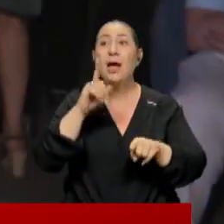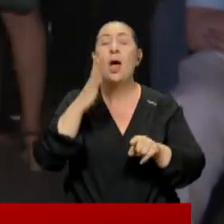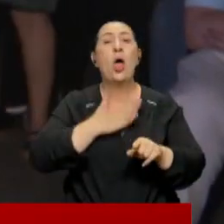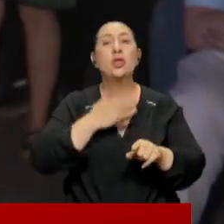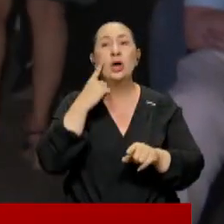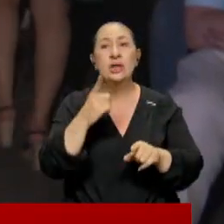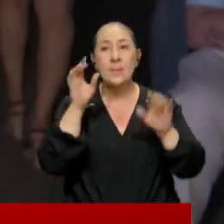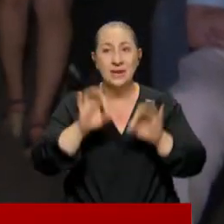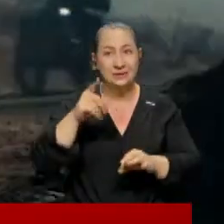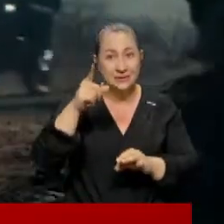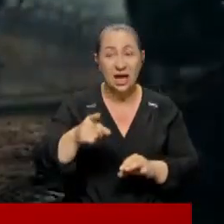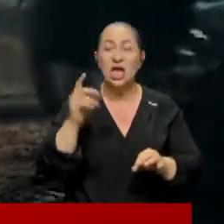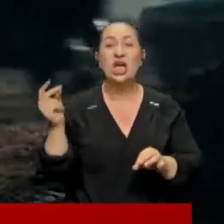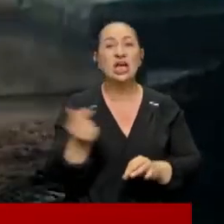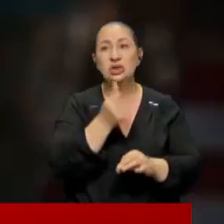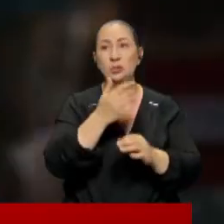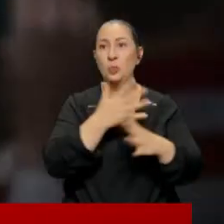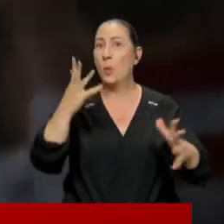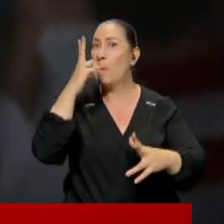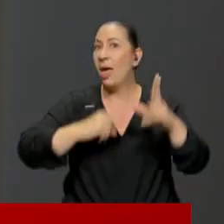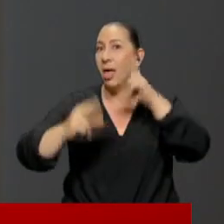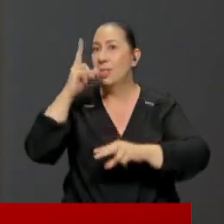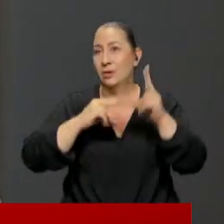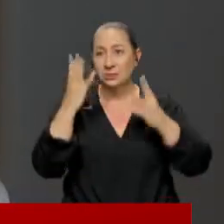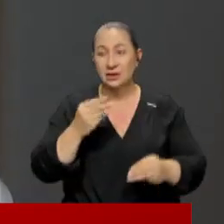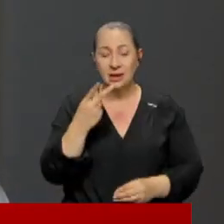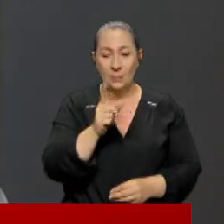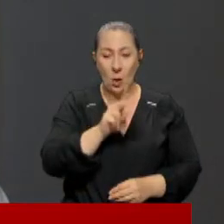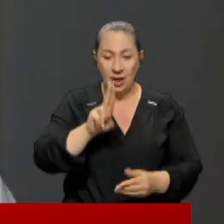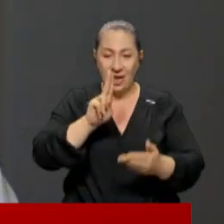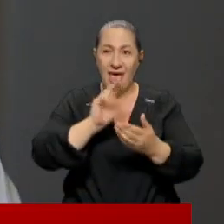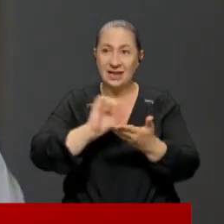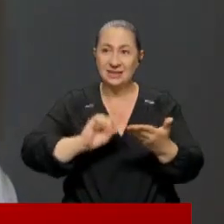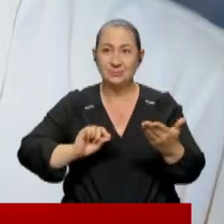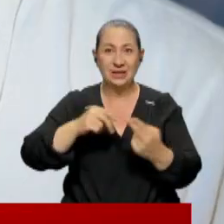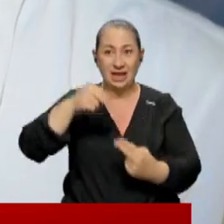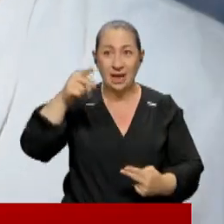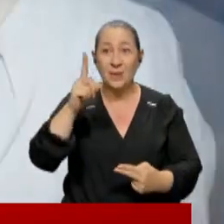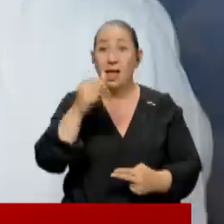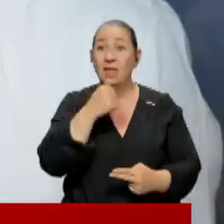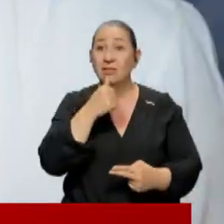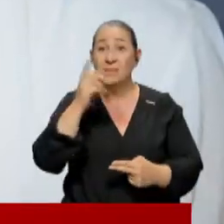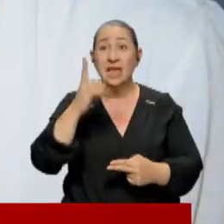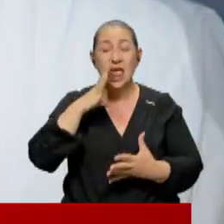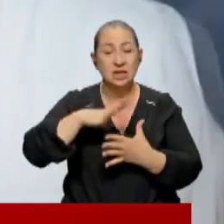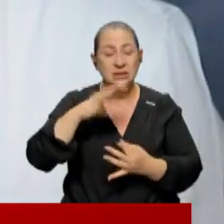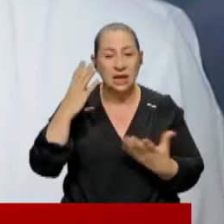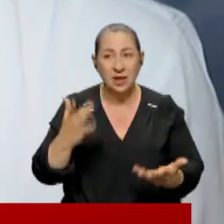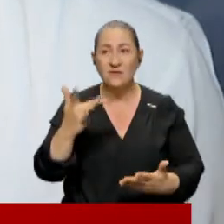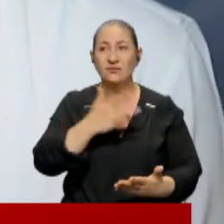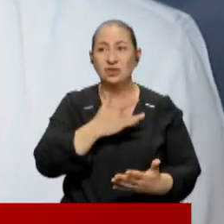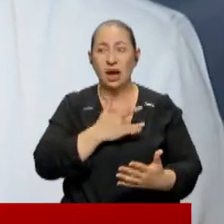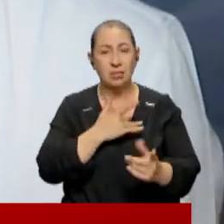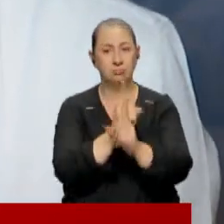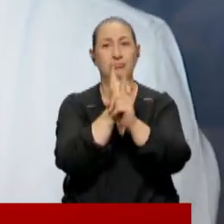gösterimi gerçekleşti. Kaçış büyük beğeni topladı. 2017'de yazdığım bir hikayeydi Kaçış. Bir adamın insanlığıyla,